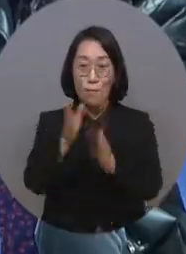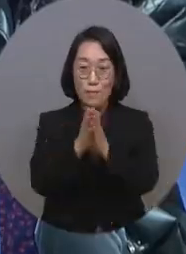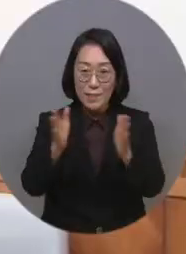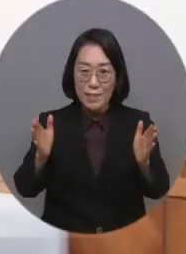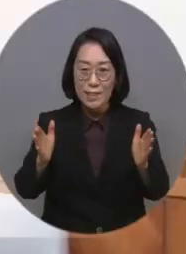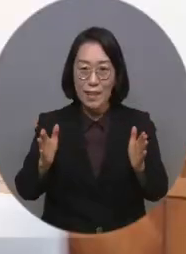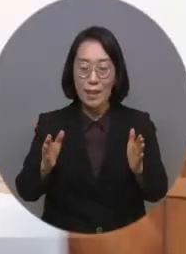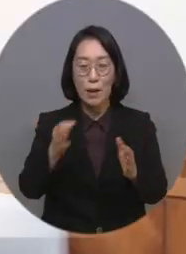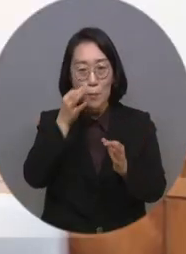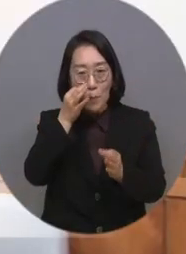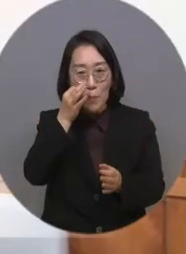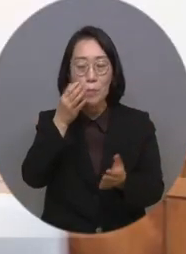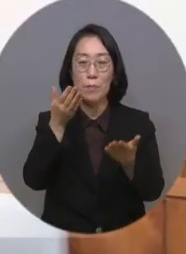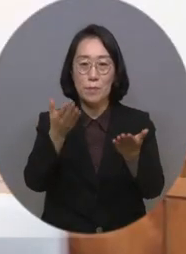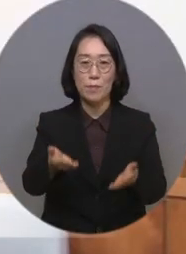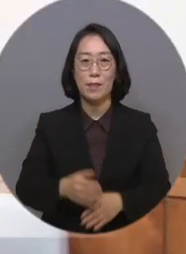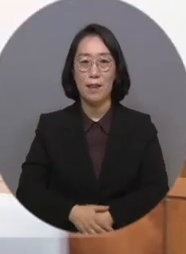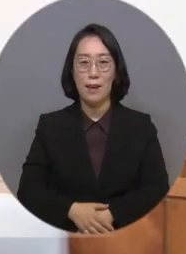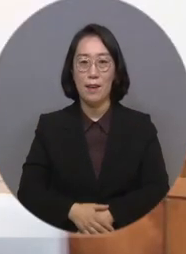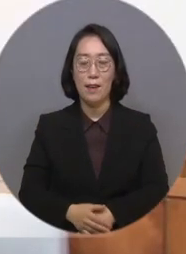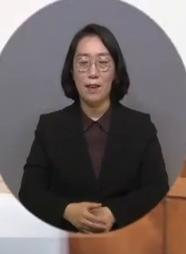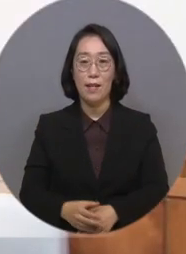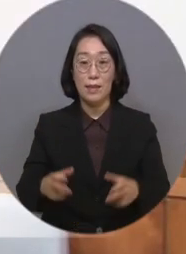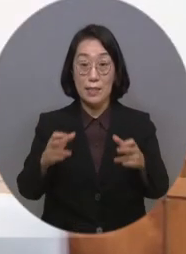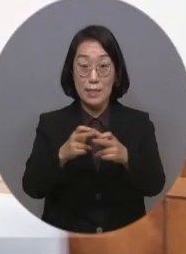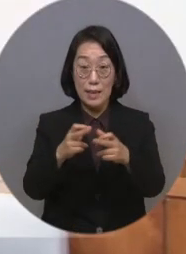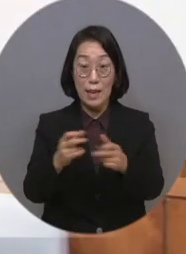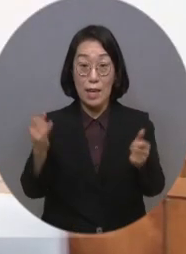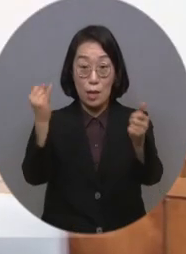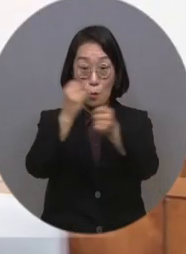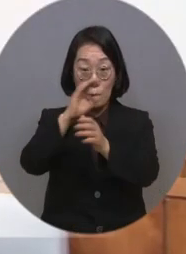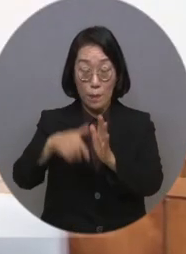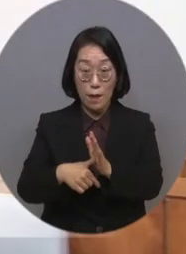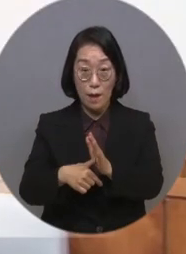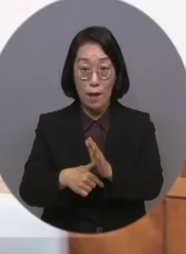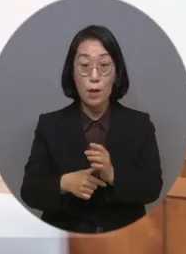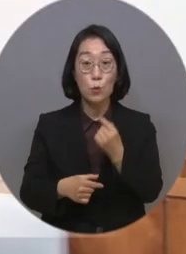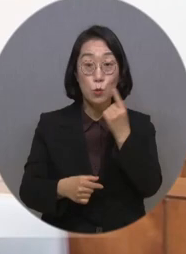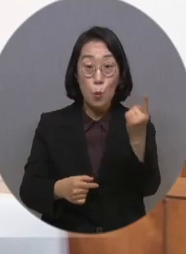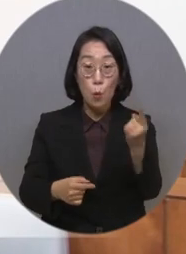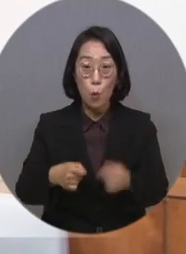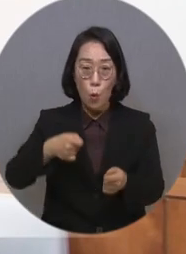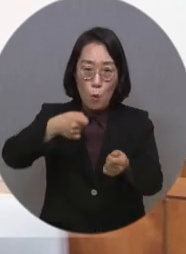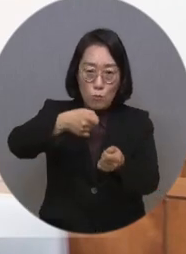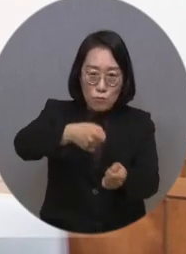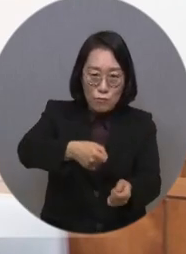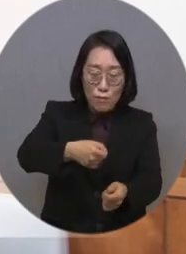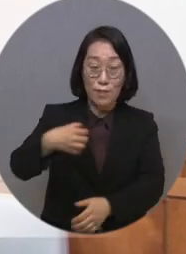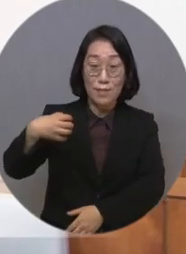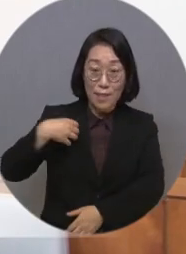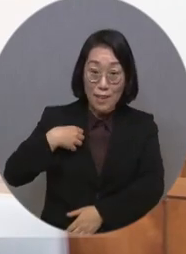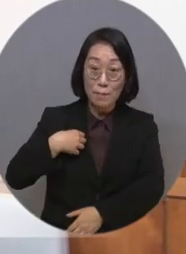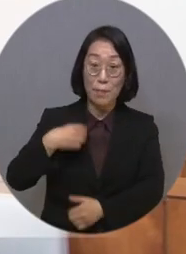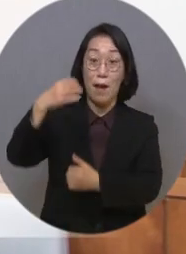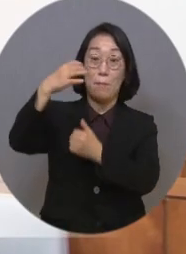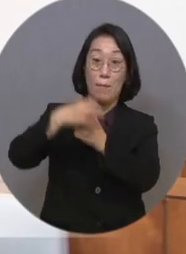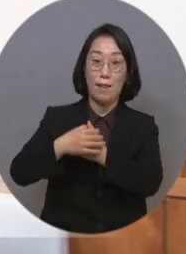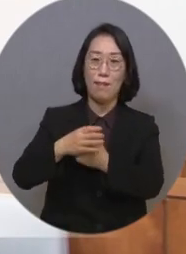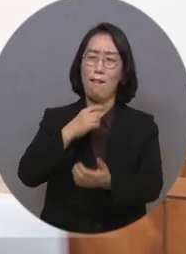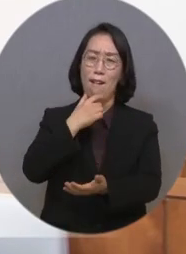알립니다. 장애인 결혼식 때 신랑 신부의 화촉을 받게 되어서 정말